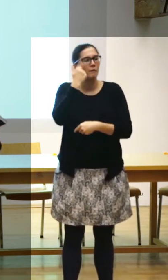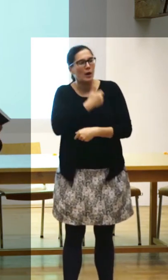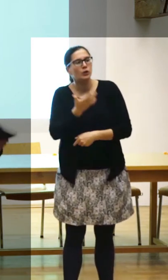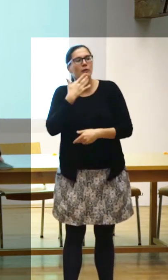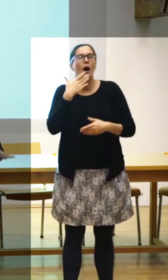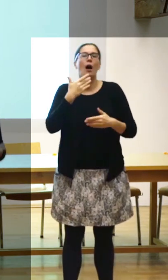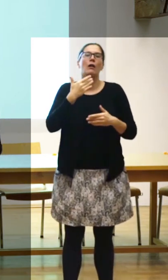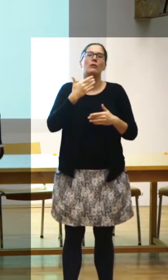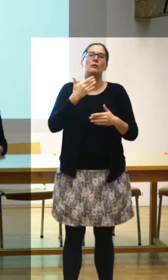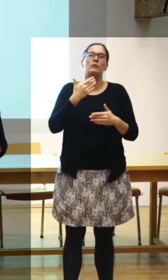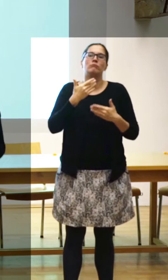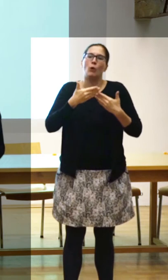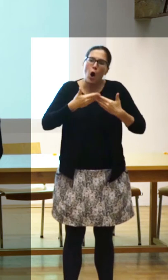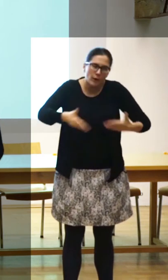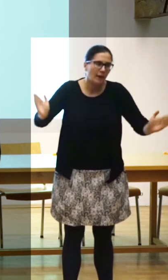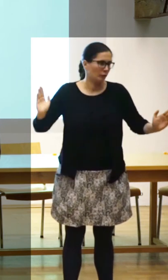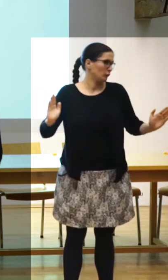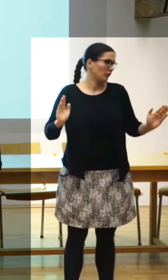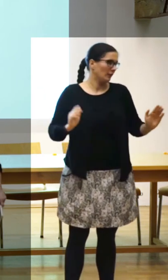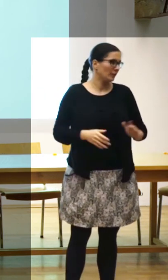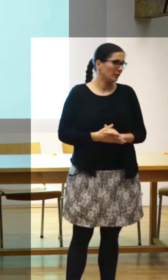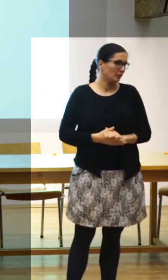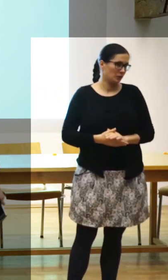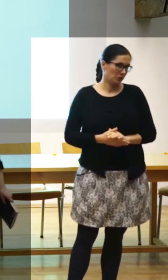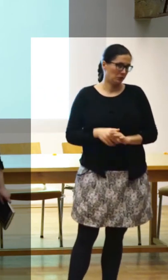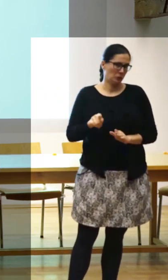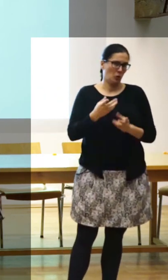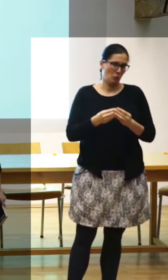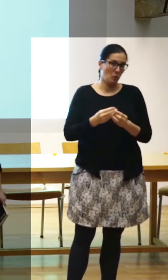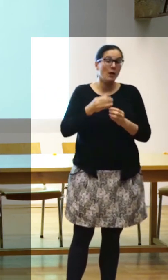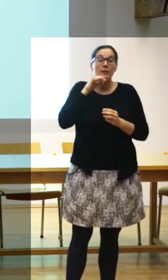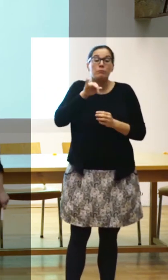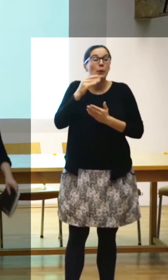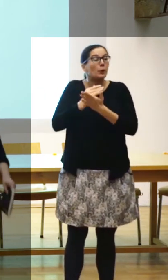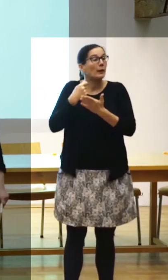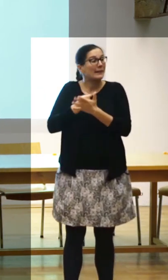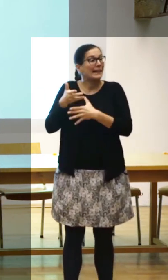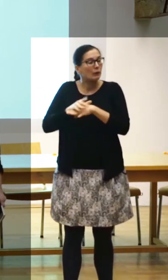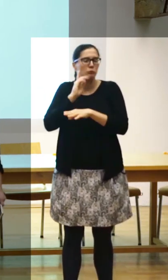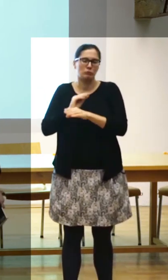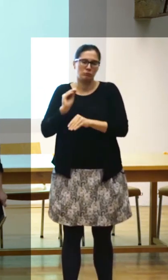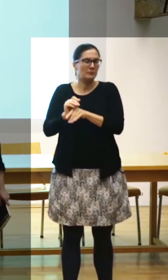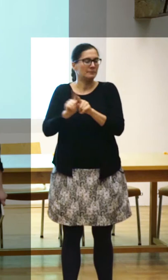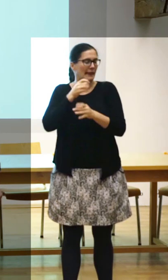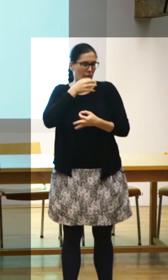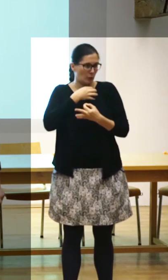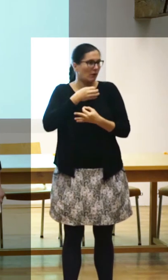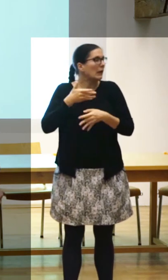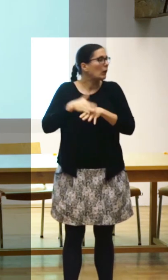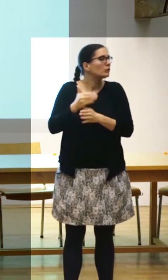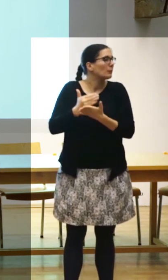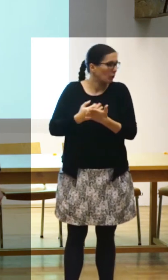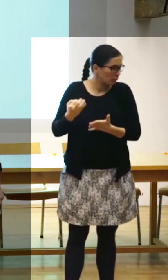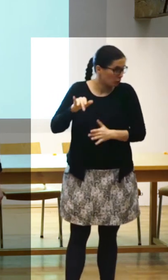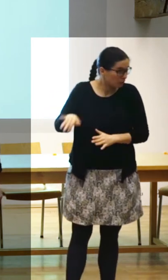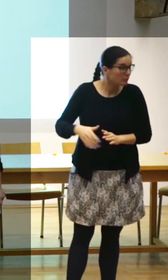otevření, pokud lze mluvit dokonce o nějakých jako přímo inkluzivních programech, tak případně, aby je zmínili a zároveň,